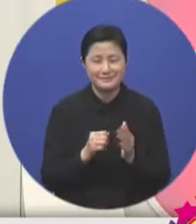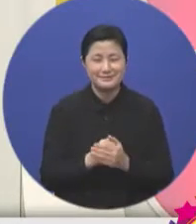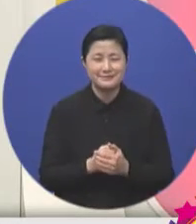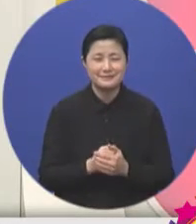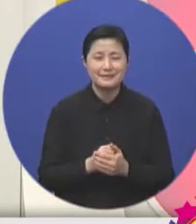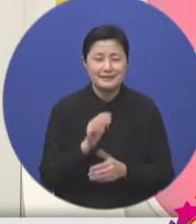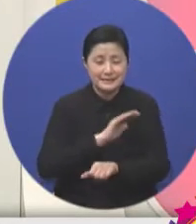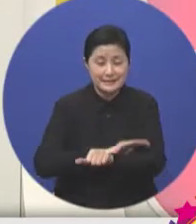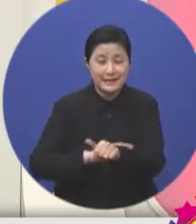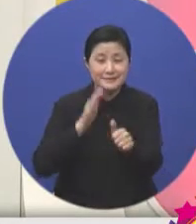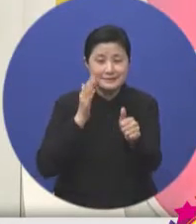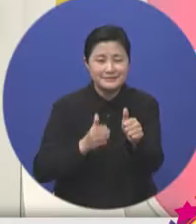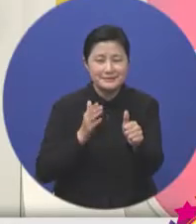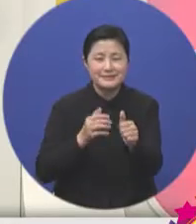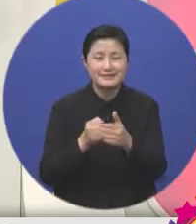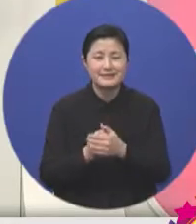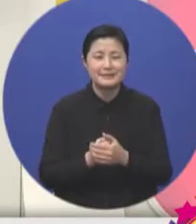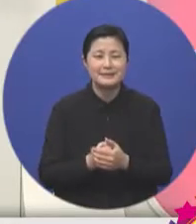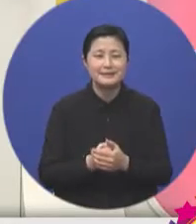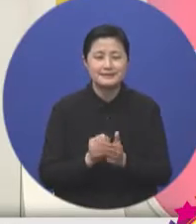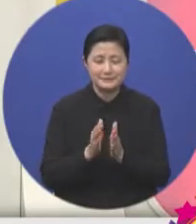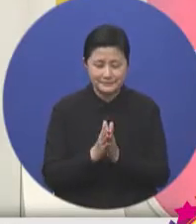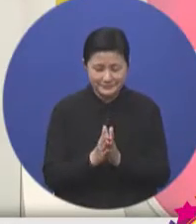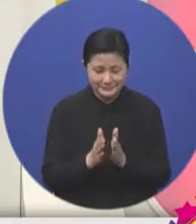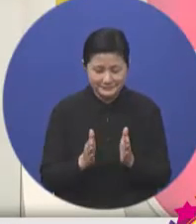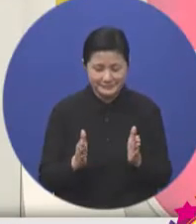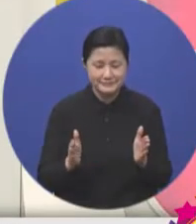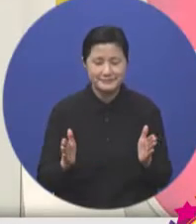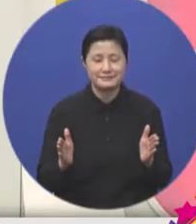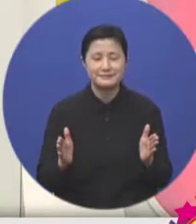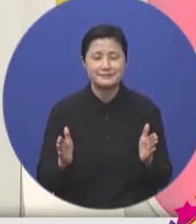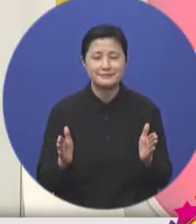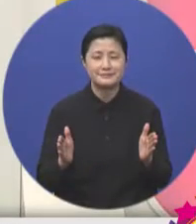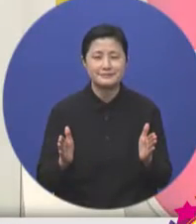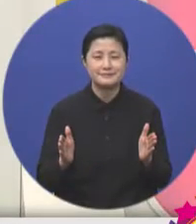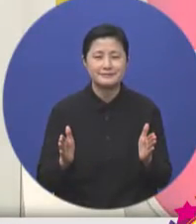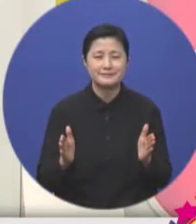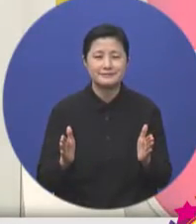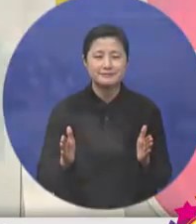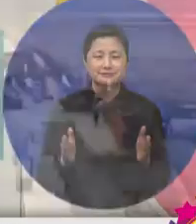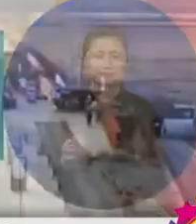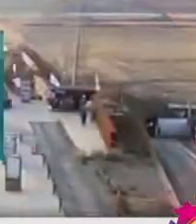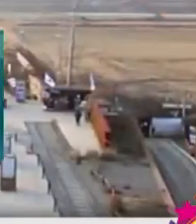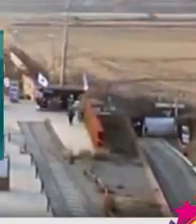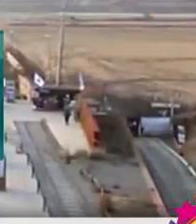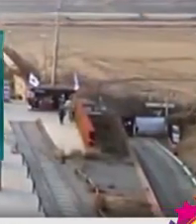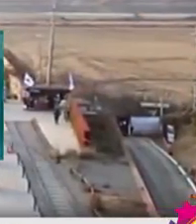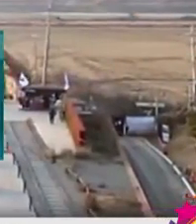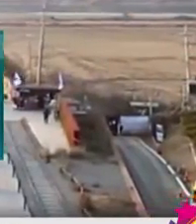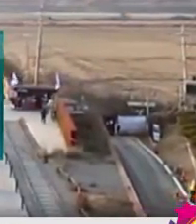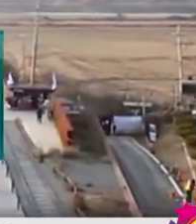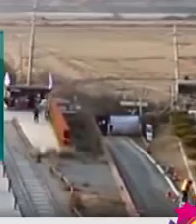바친 노래 잘 불러주세요. 예. 자, 노래 갑니다. 아내에게 바치는 노래.